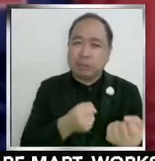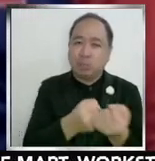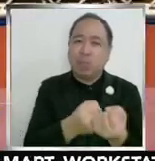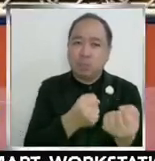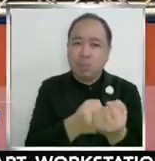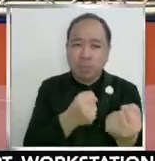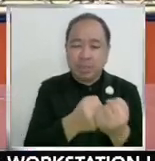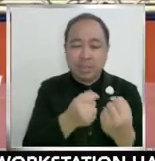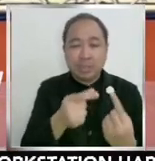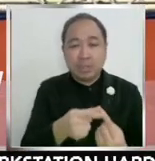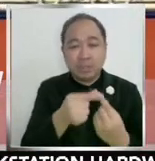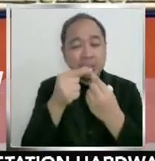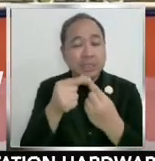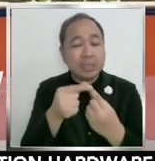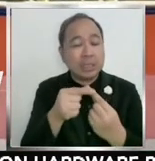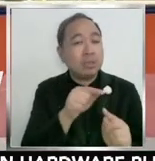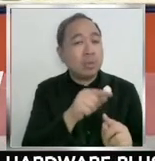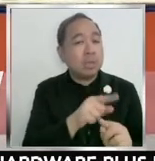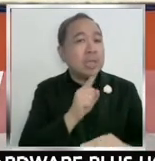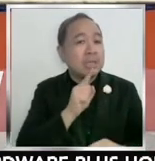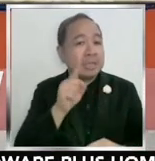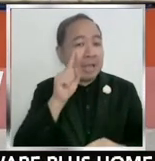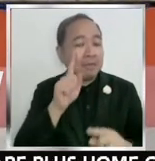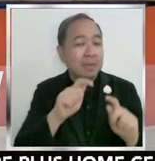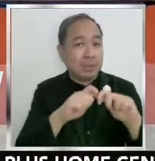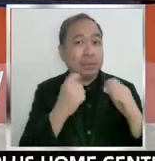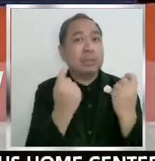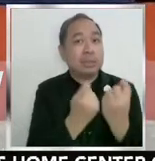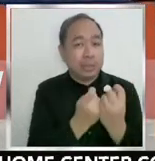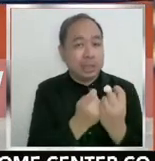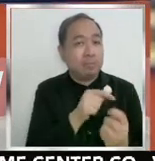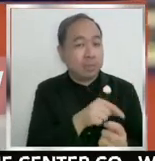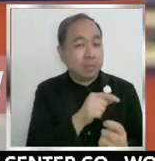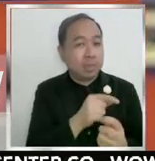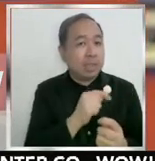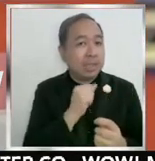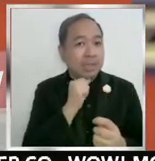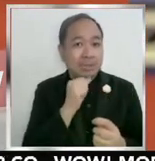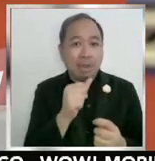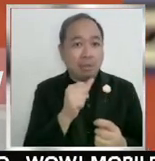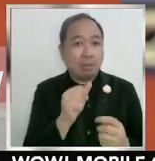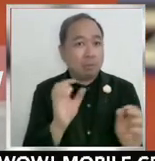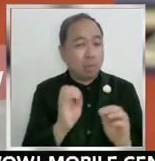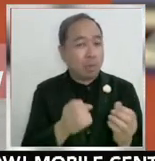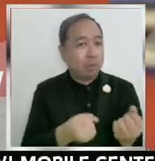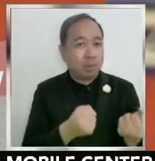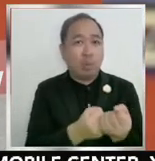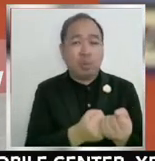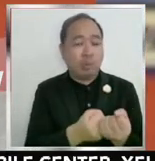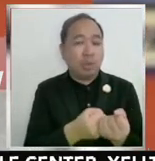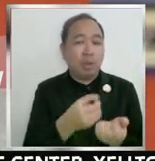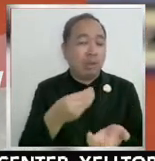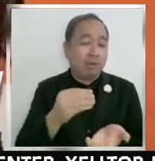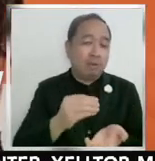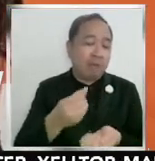yung deaf team po, it's not funded by PSC nor the